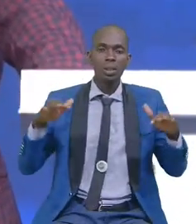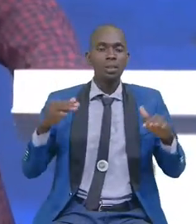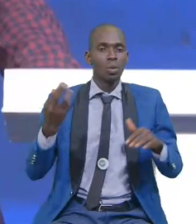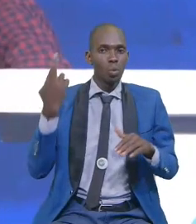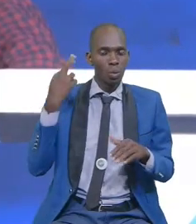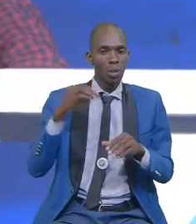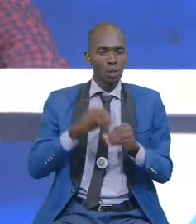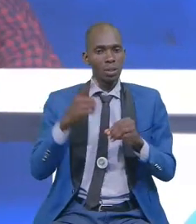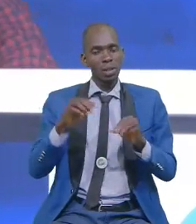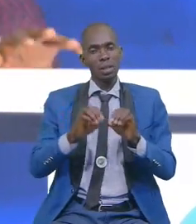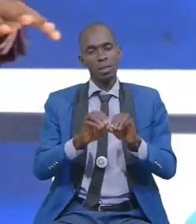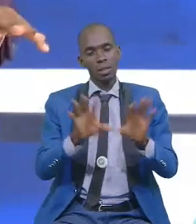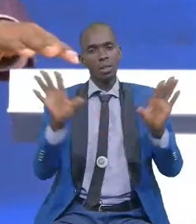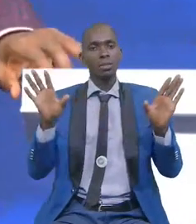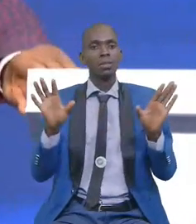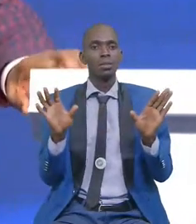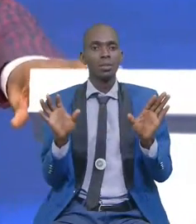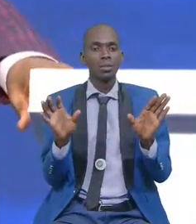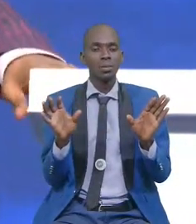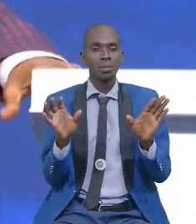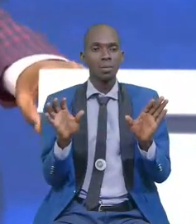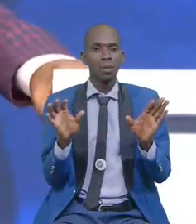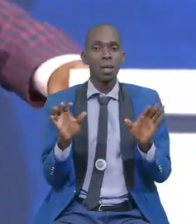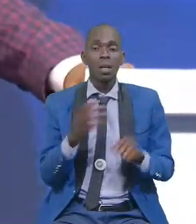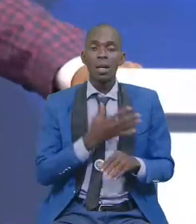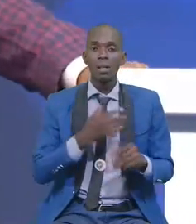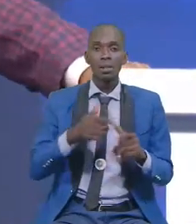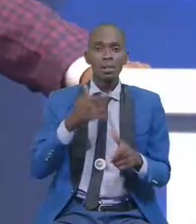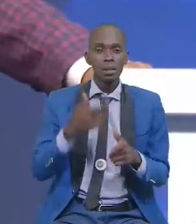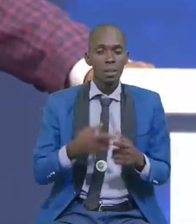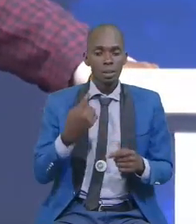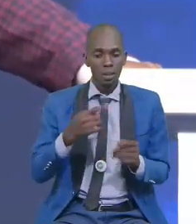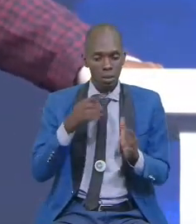Comme les anges étaient dans la lumière, ils étaient aussi dans la lumière.